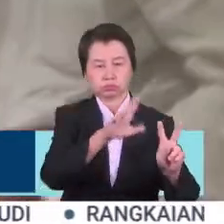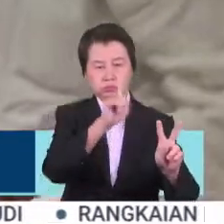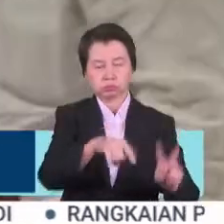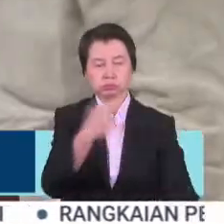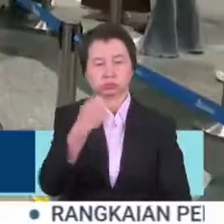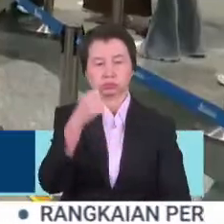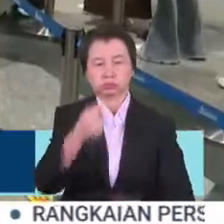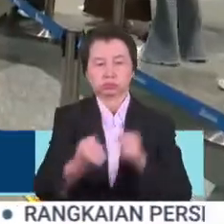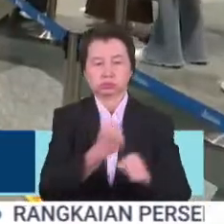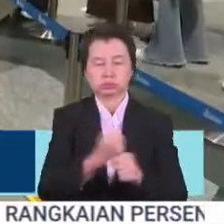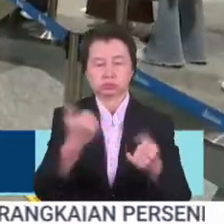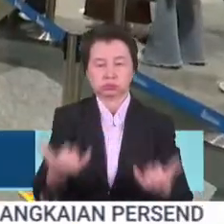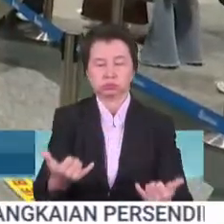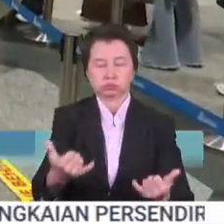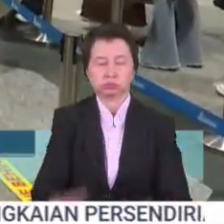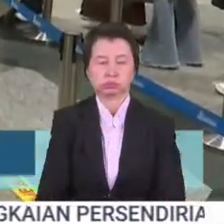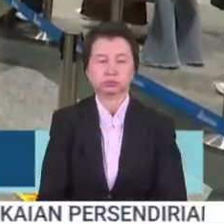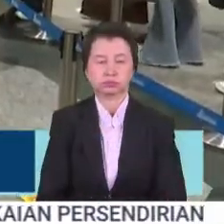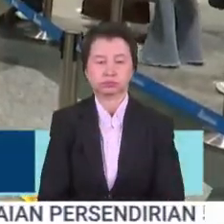ini.